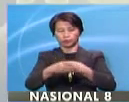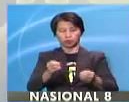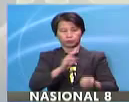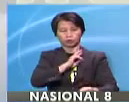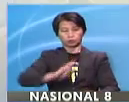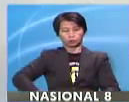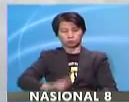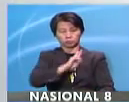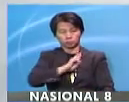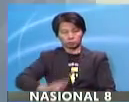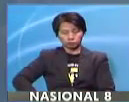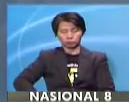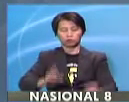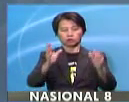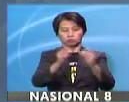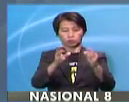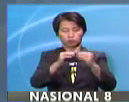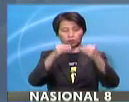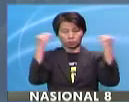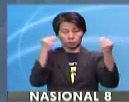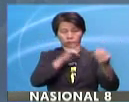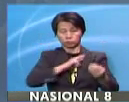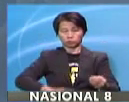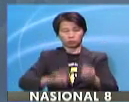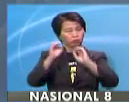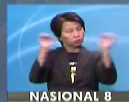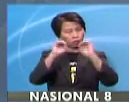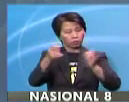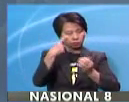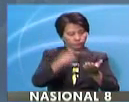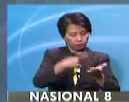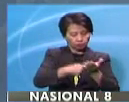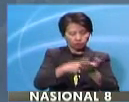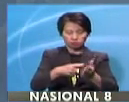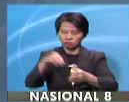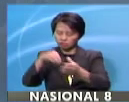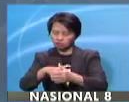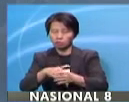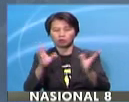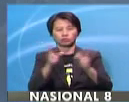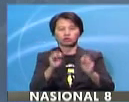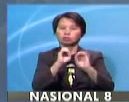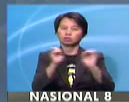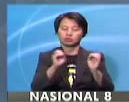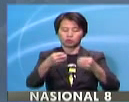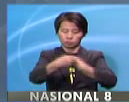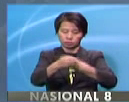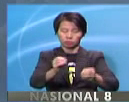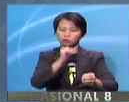berkenaan. Menurut beliau, mesyuarat Majlis Raja-Raja tidak membincangkan perkara yang dihebohkan itu dalam mesyuaratnya. Pejabat itu